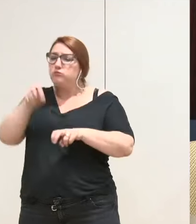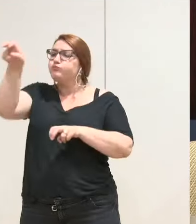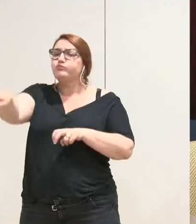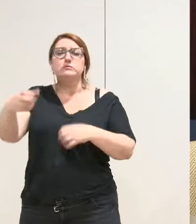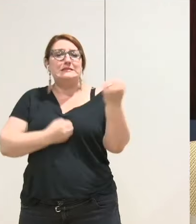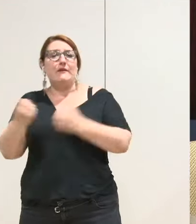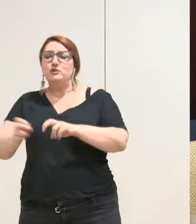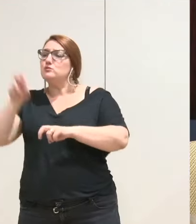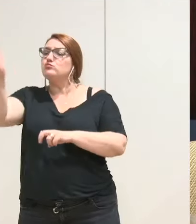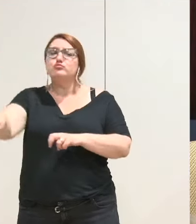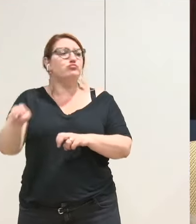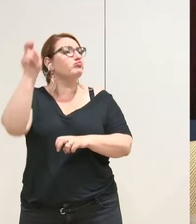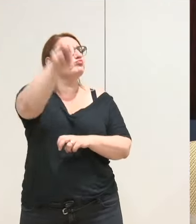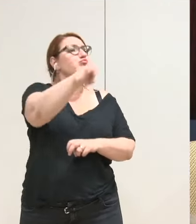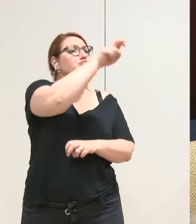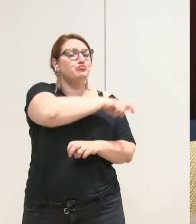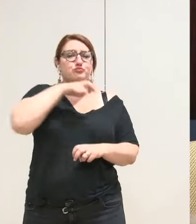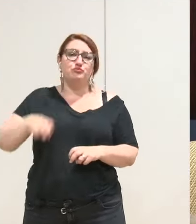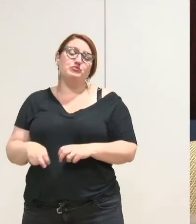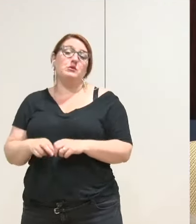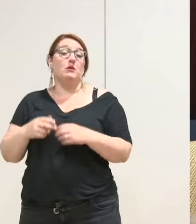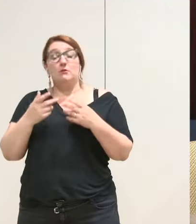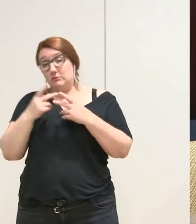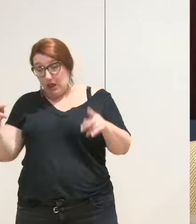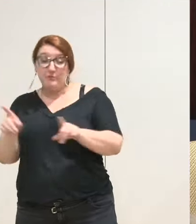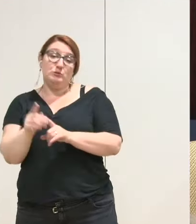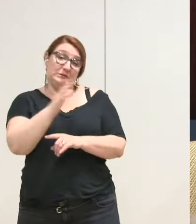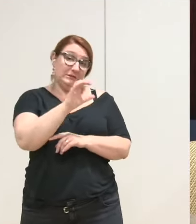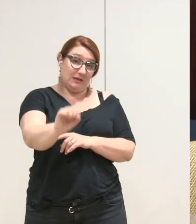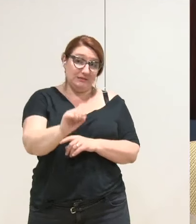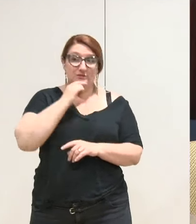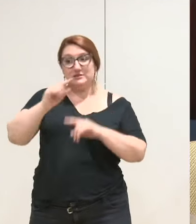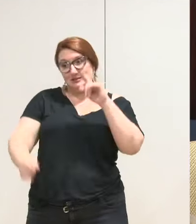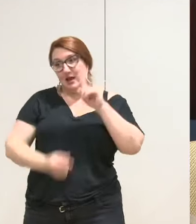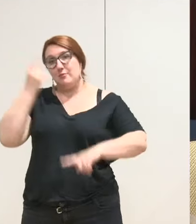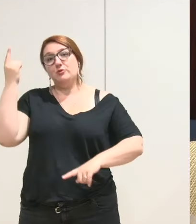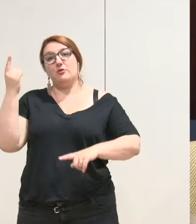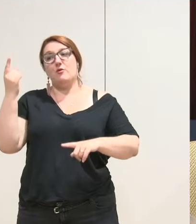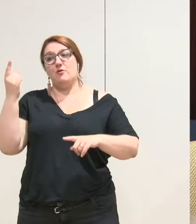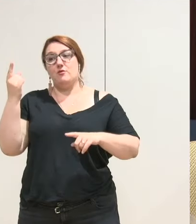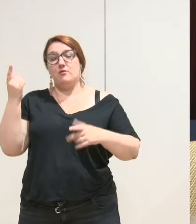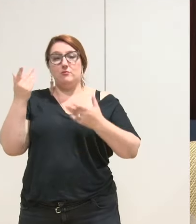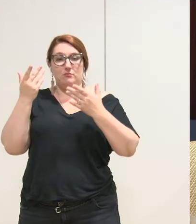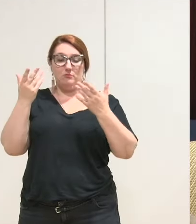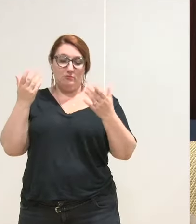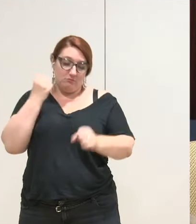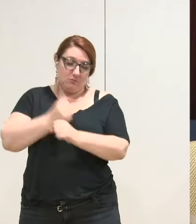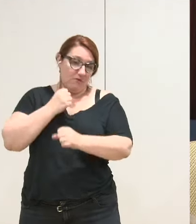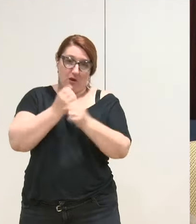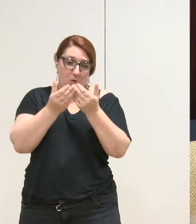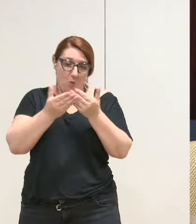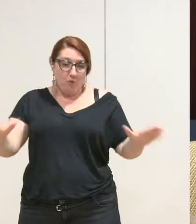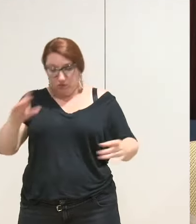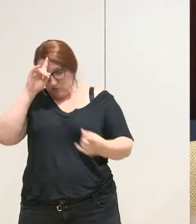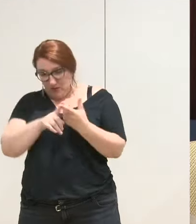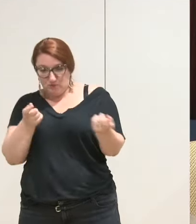ville et du CCAS nous avons évidemment en premier lieu l'importance de d'ouvrir ce chantier là sur la gestion